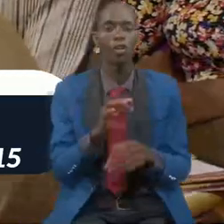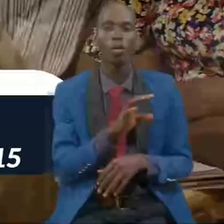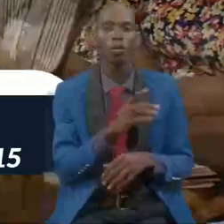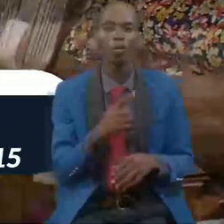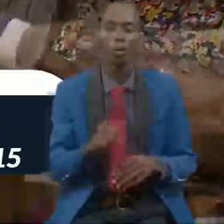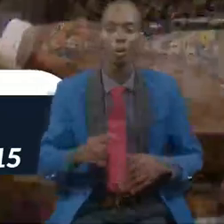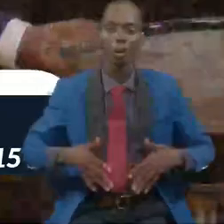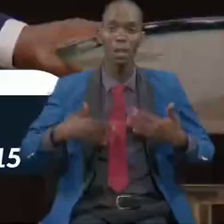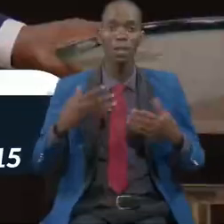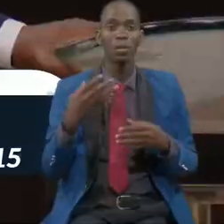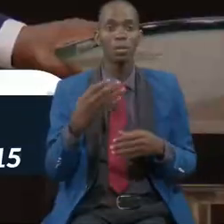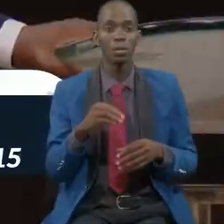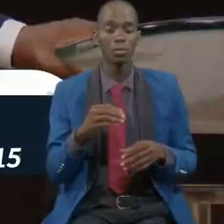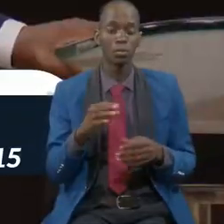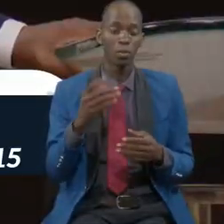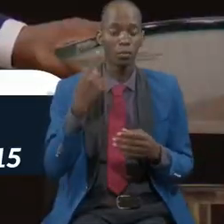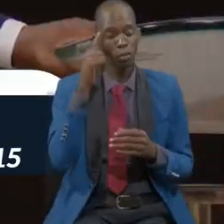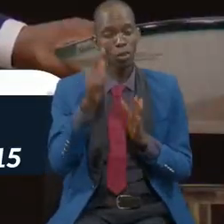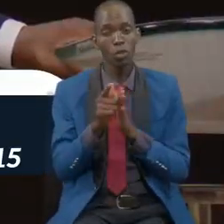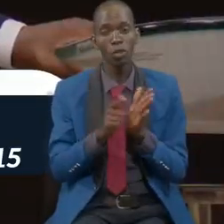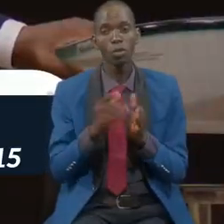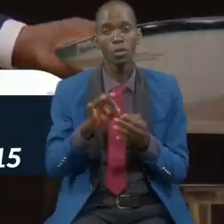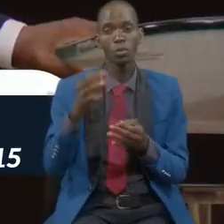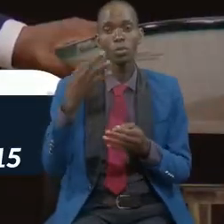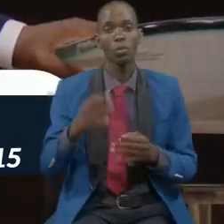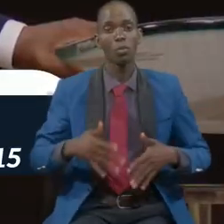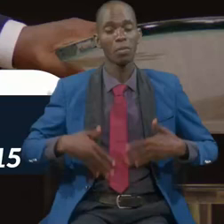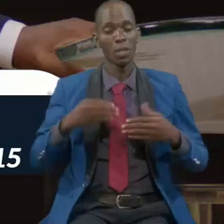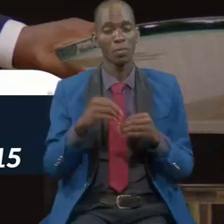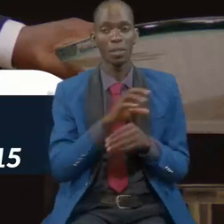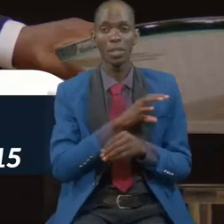En effet, la loi de l'Esprit de vie en Jésus-Christ m'a affranchi.